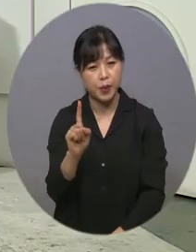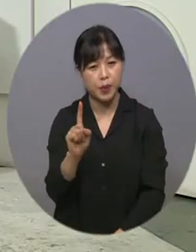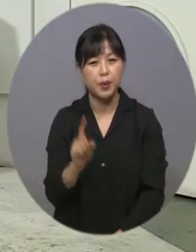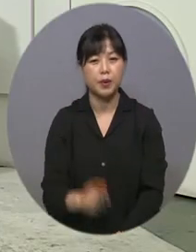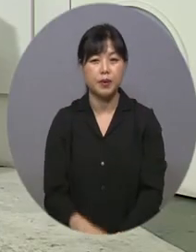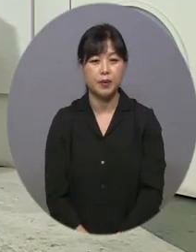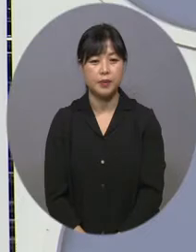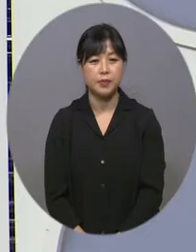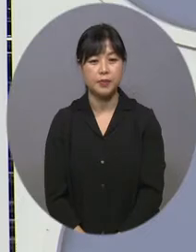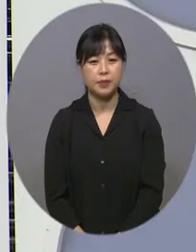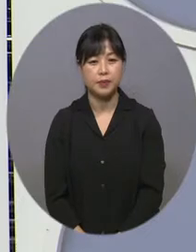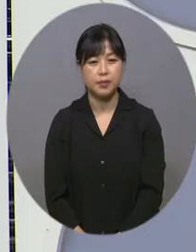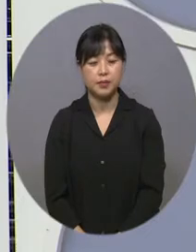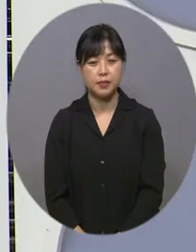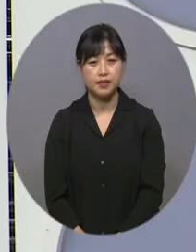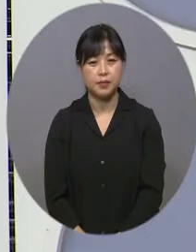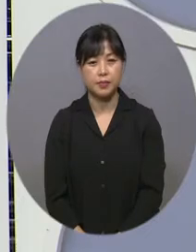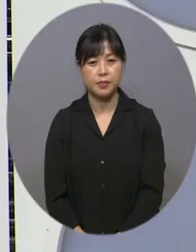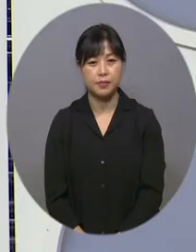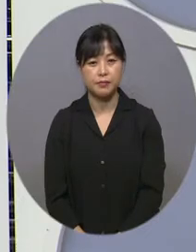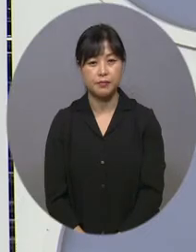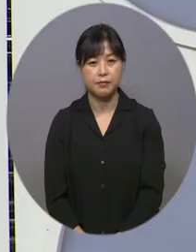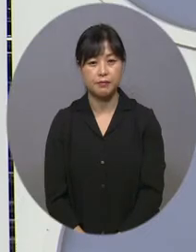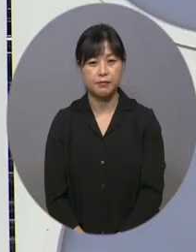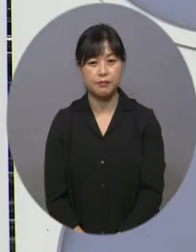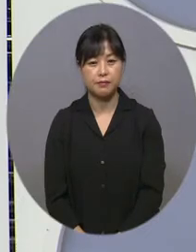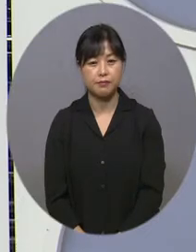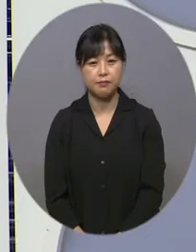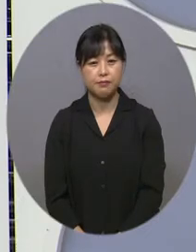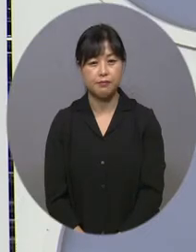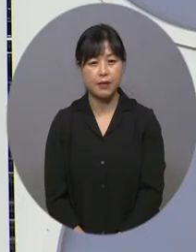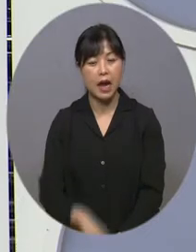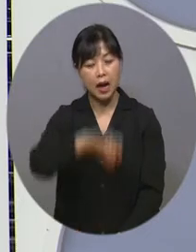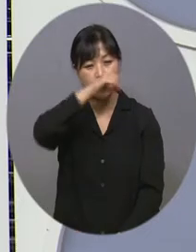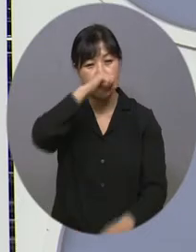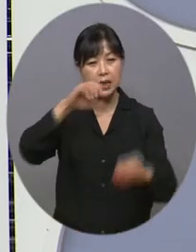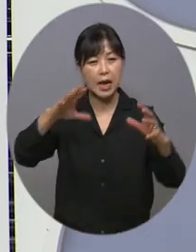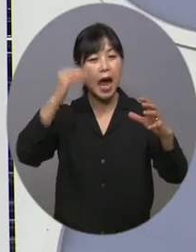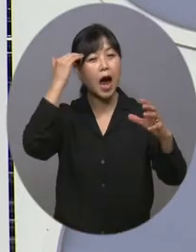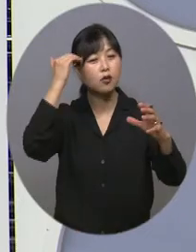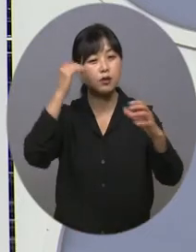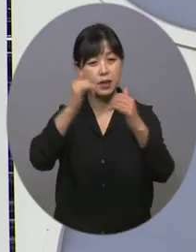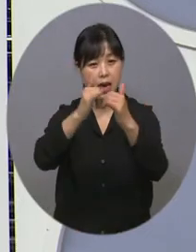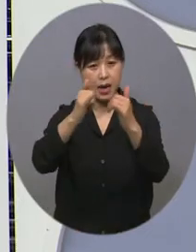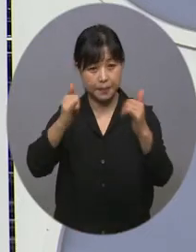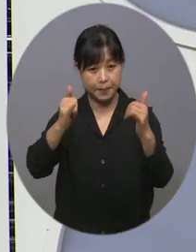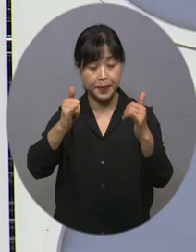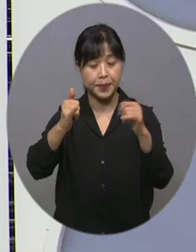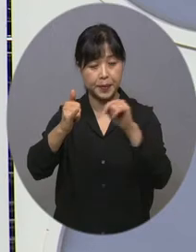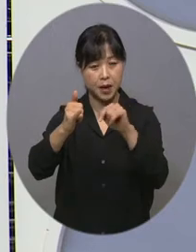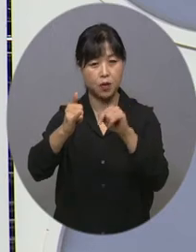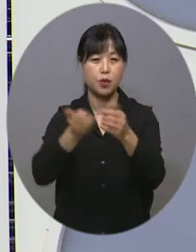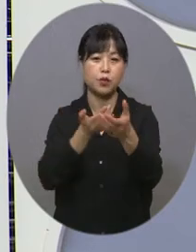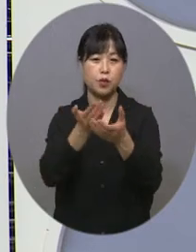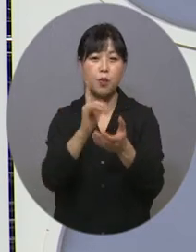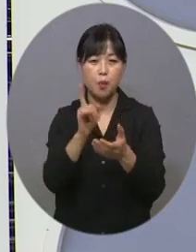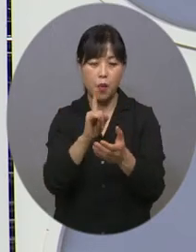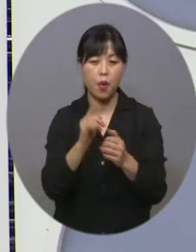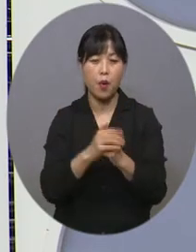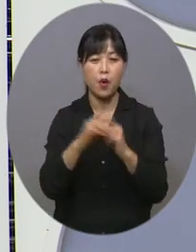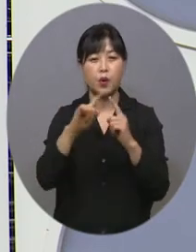해오셨어요? 예, 예. 아, 우선 뭐 교민과의 소통 문제는 제가 이제 아무래도 이제 그 기독교인이다 보니까